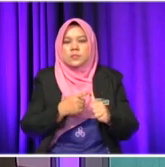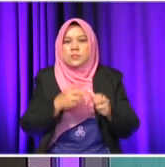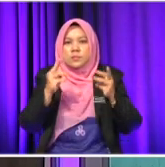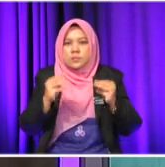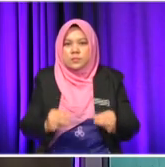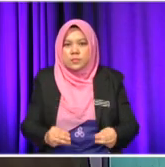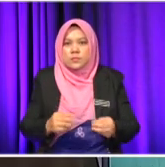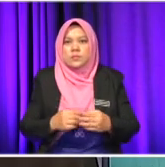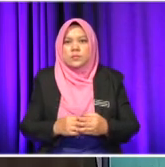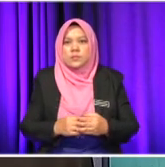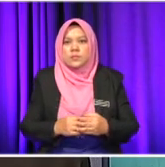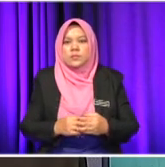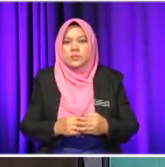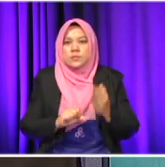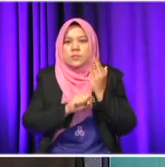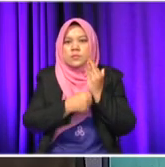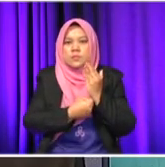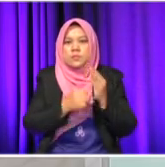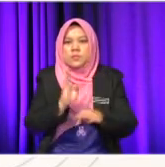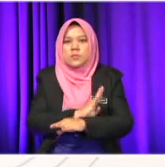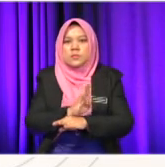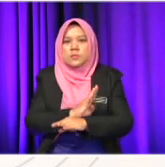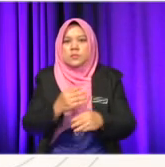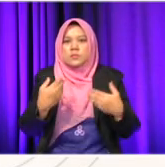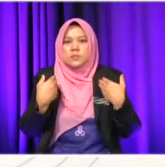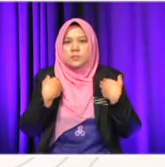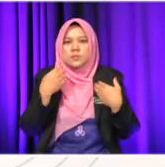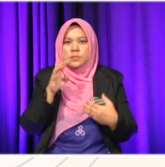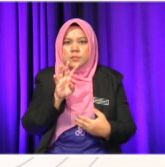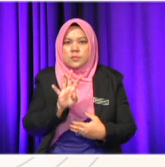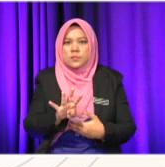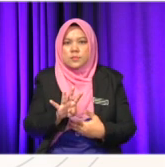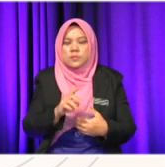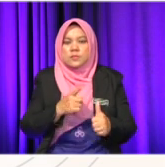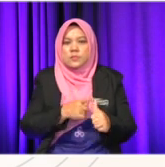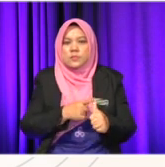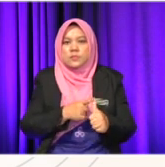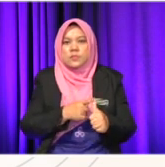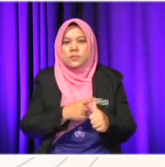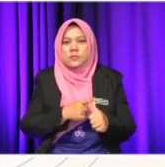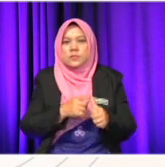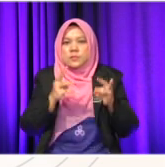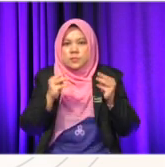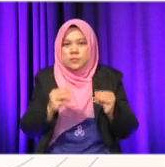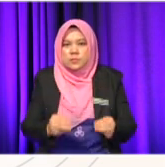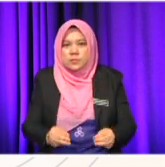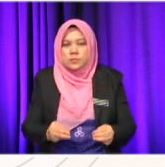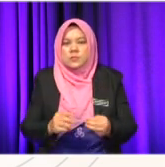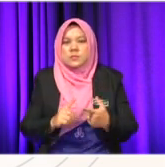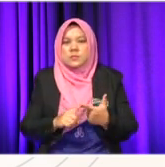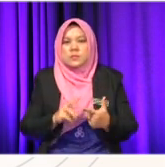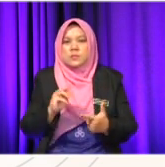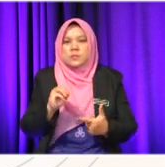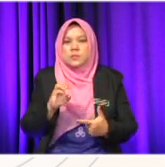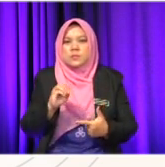Oke sumber kesesuaian dalam arti meja kita ada empat Oke yang pertama kita ada manusia kita ada